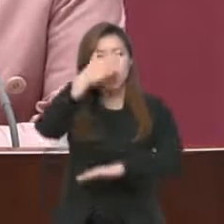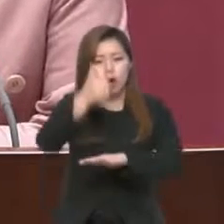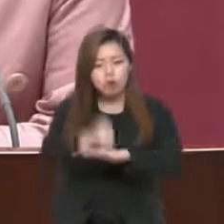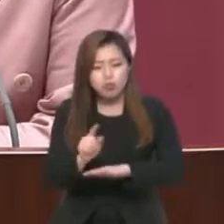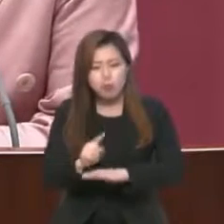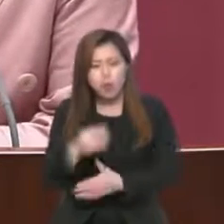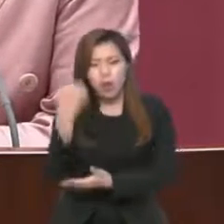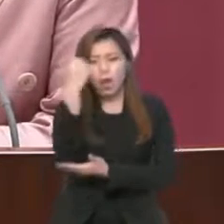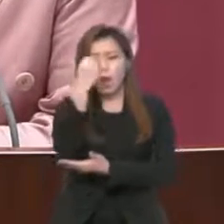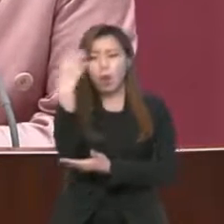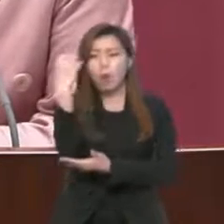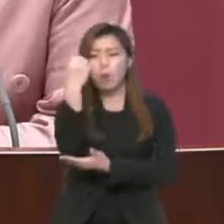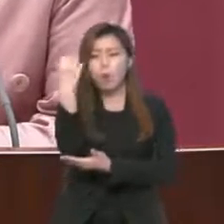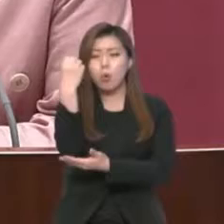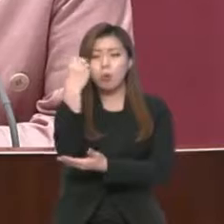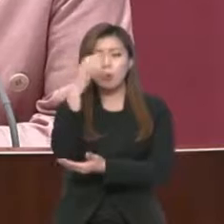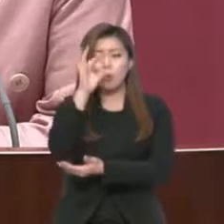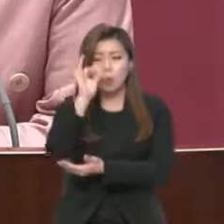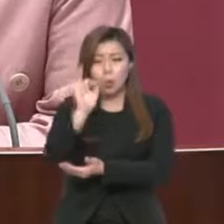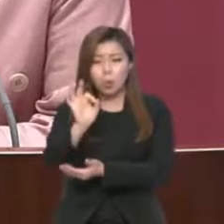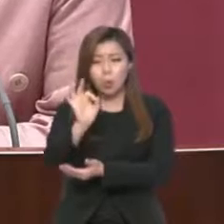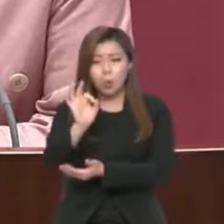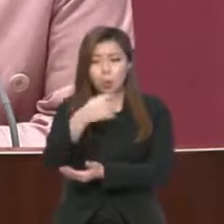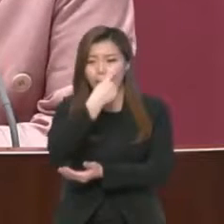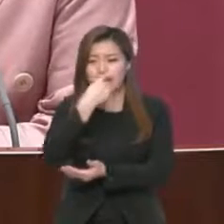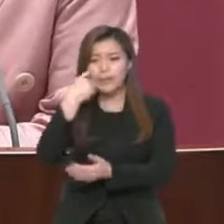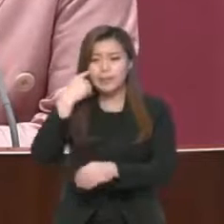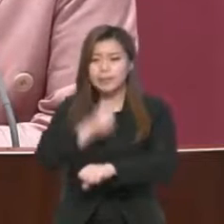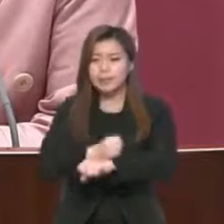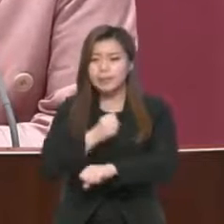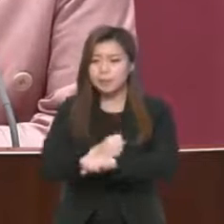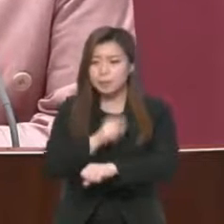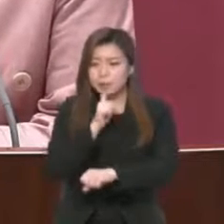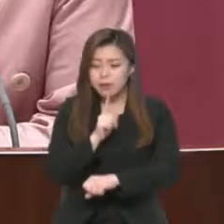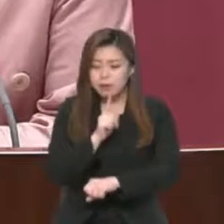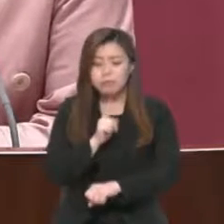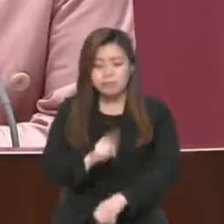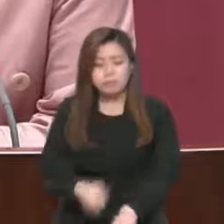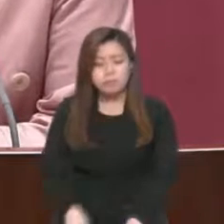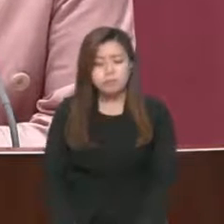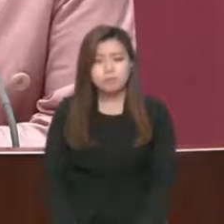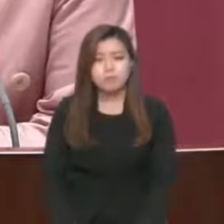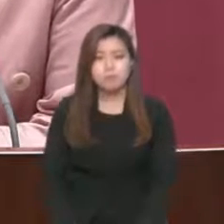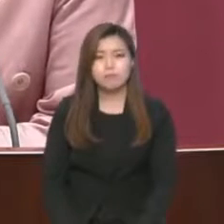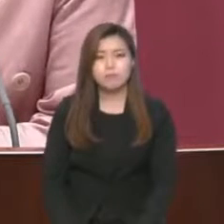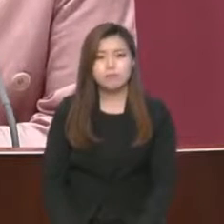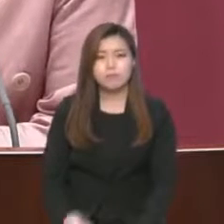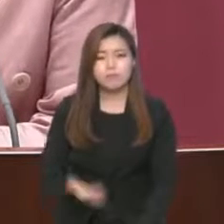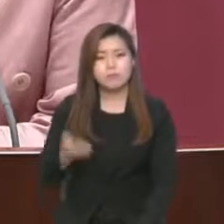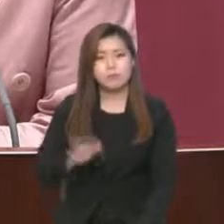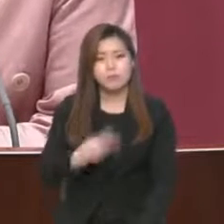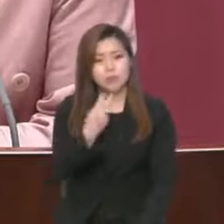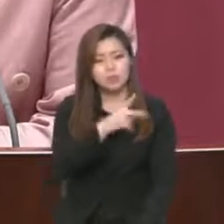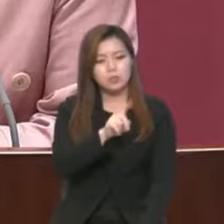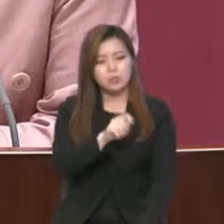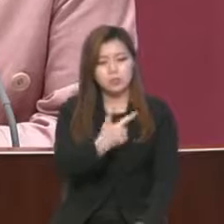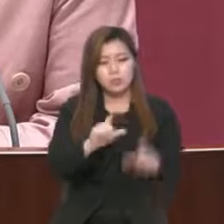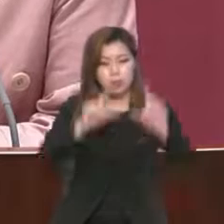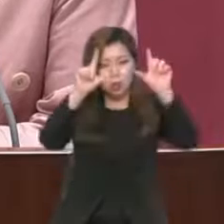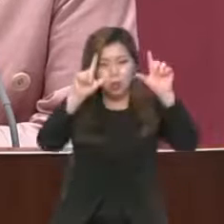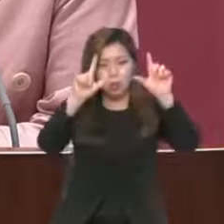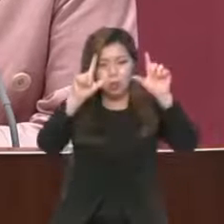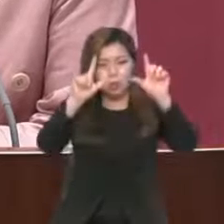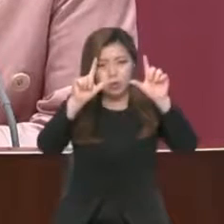통해서 병가 그 여부는 확인했다 이제 이렇게 이해가 되고요. 그런데 이 사건은 유독 2017년 병과